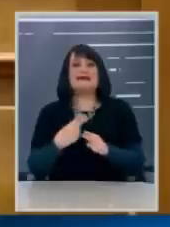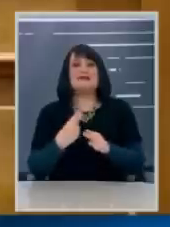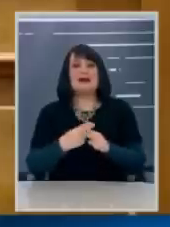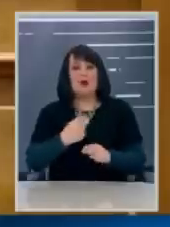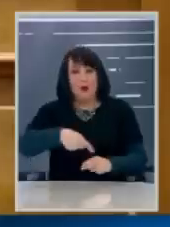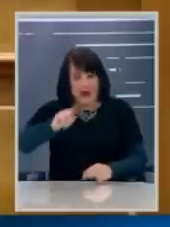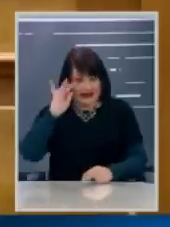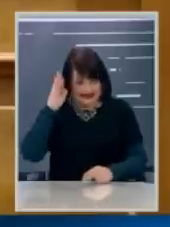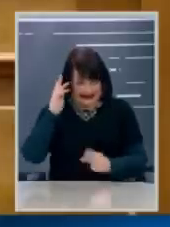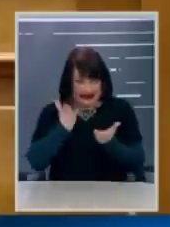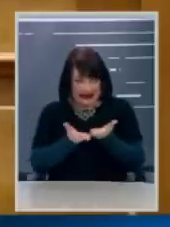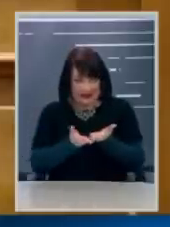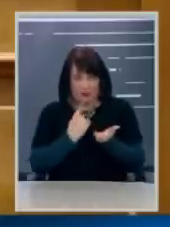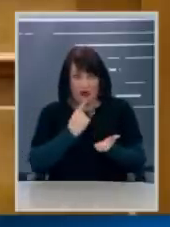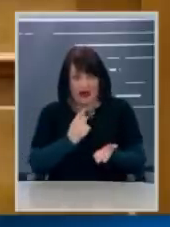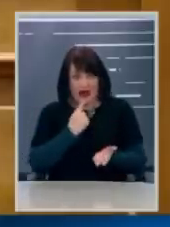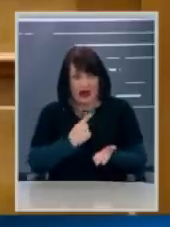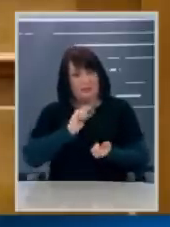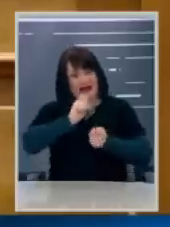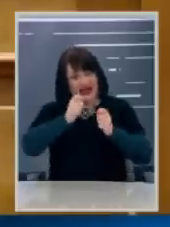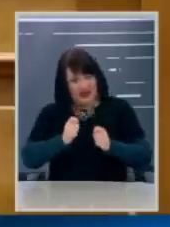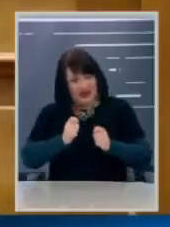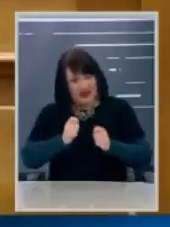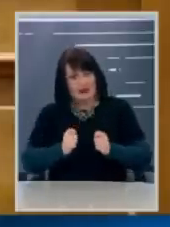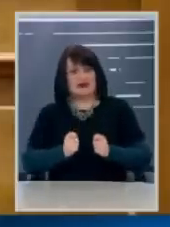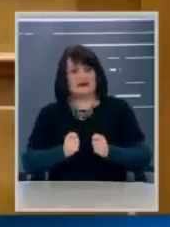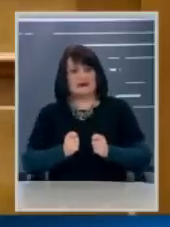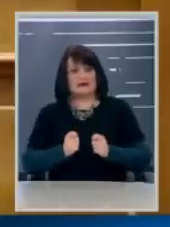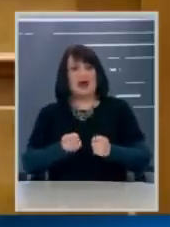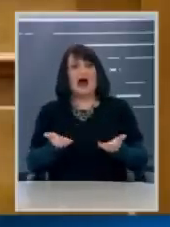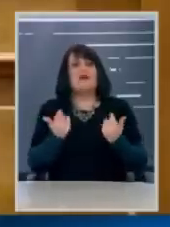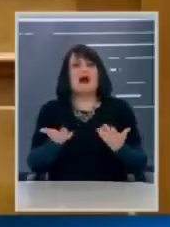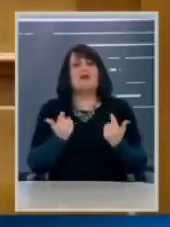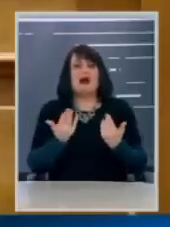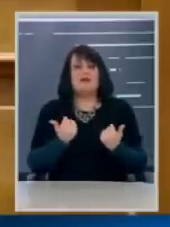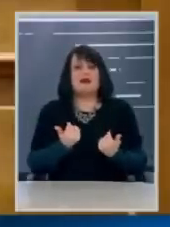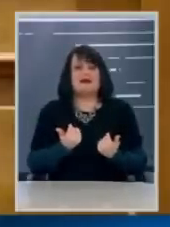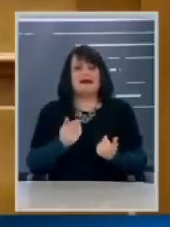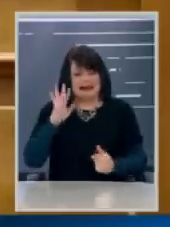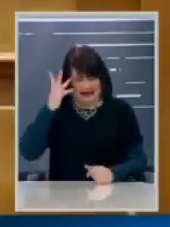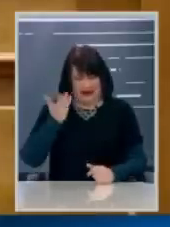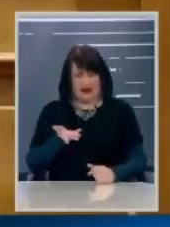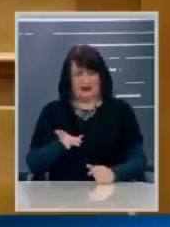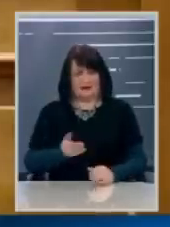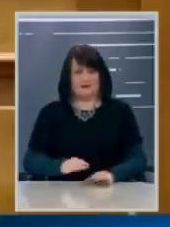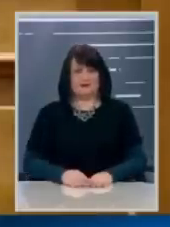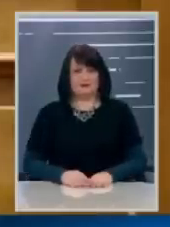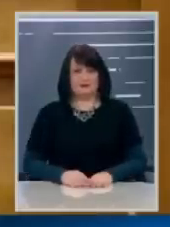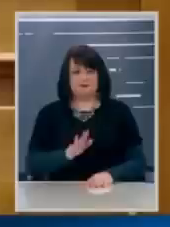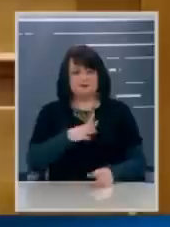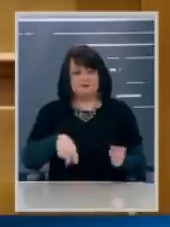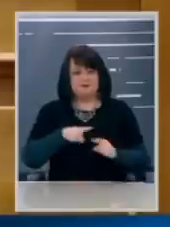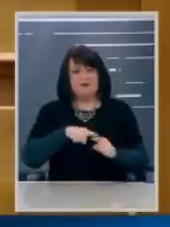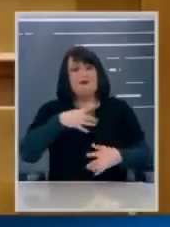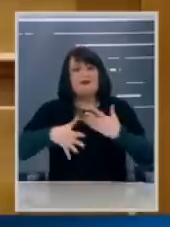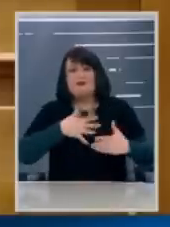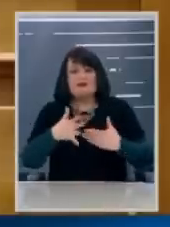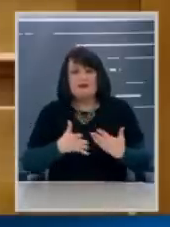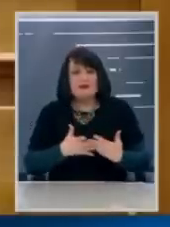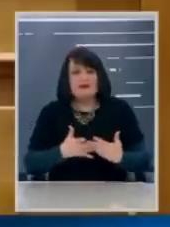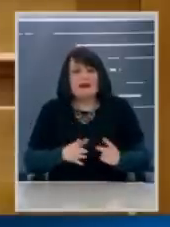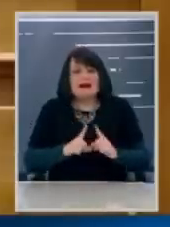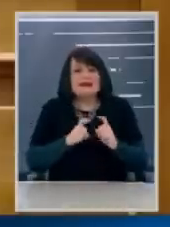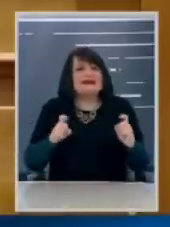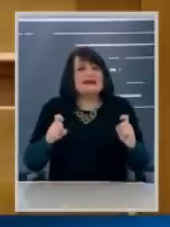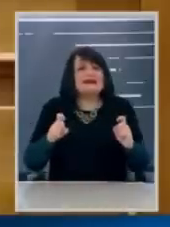τρελοί οι ξένοι. Όλοι αυτοί που λένε ότι δεν έχουμε κάνει μεταρρυθμίσεις είναι. Και εντωμεταξύ και στην Ελλάδα υπάρχει ένα μπέρδεμα. Τι